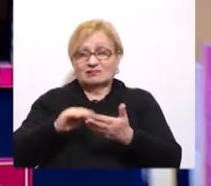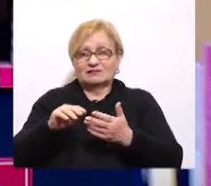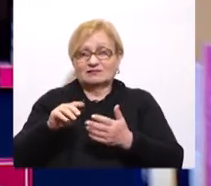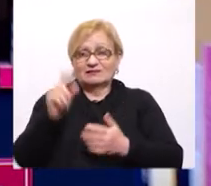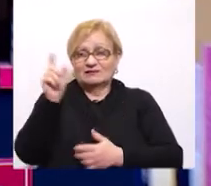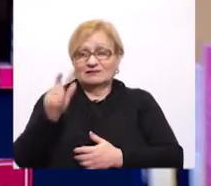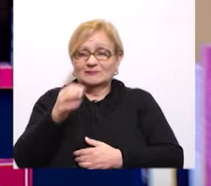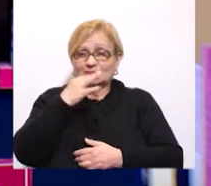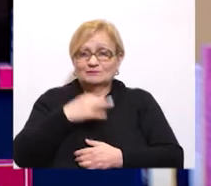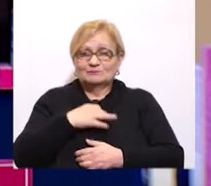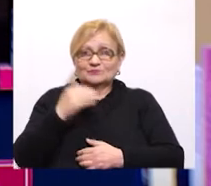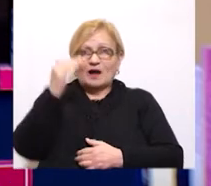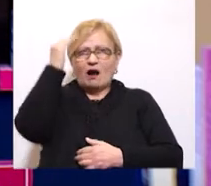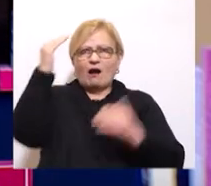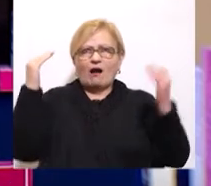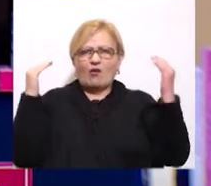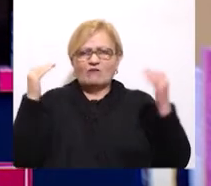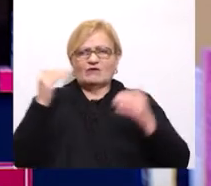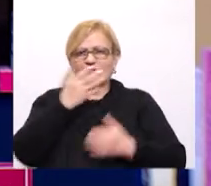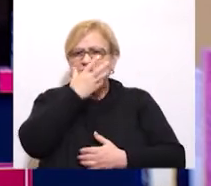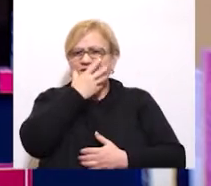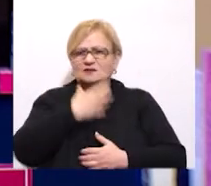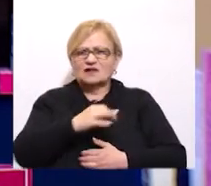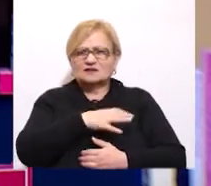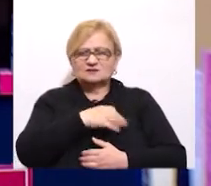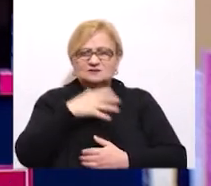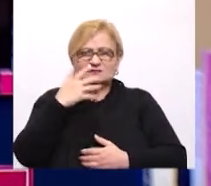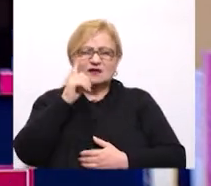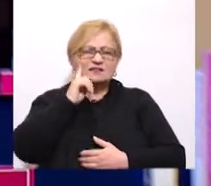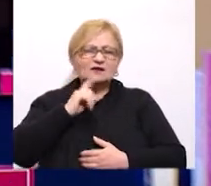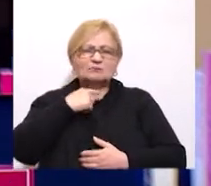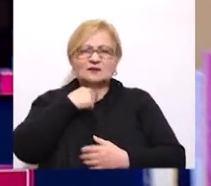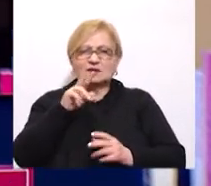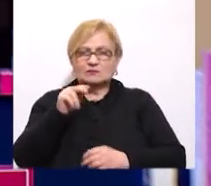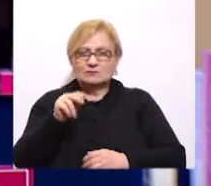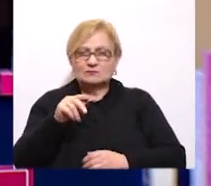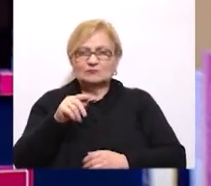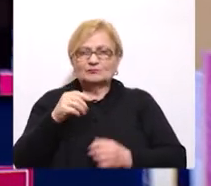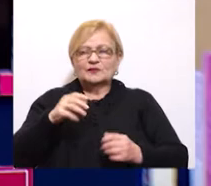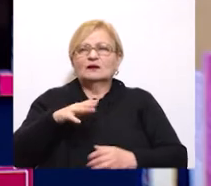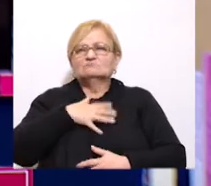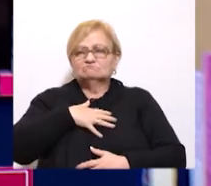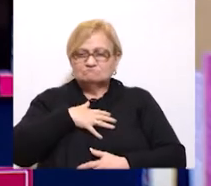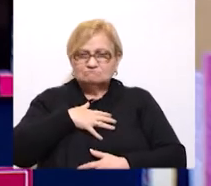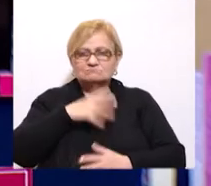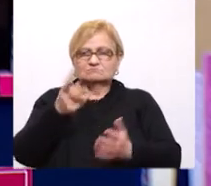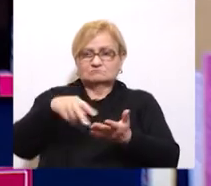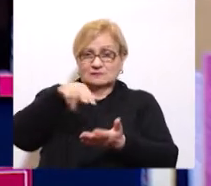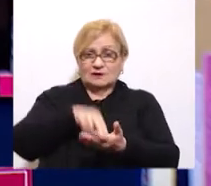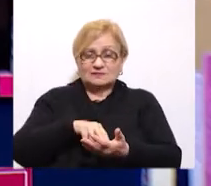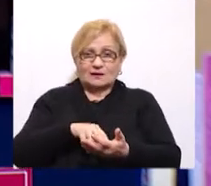რომ გვეტყვის ახოვანი, მშვენიერი, თეთრწვერა და ტკბილხმიანი მოწიწებით